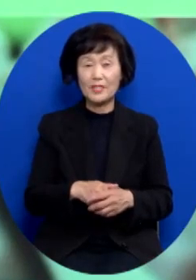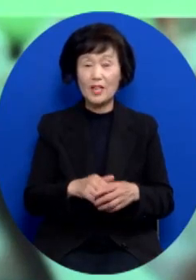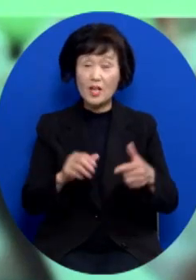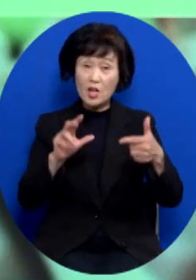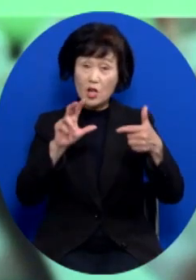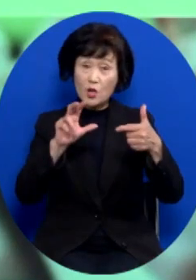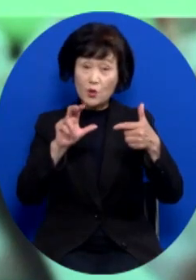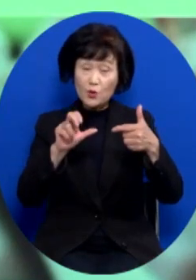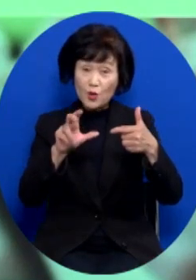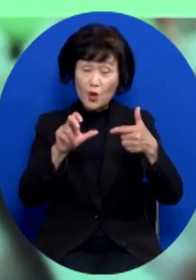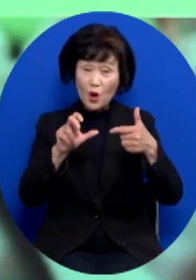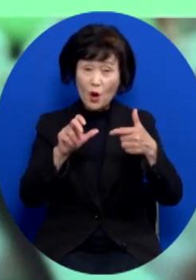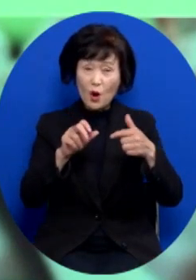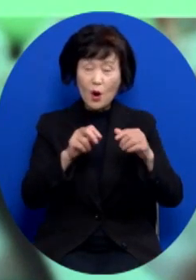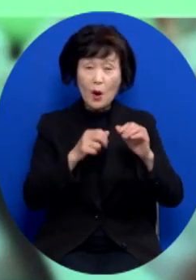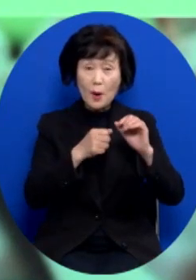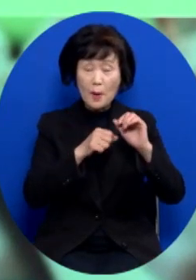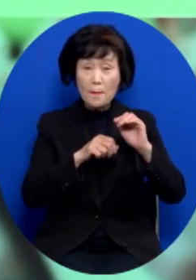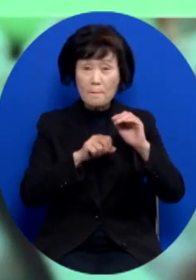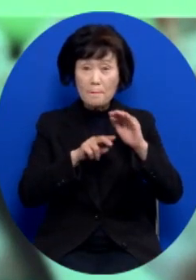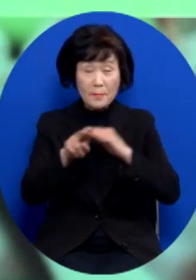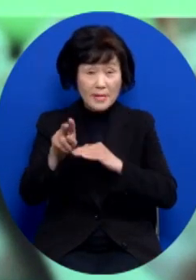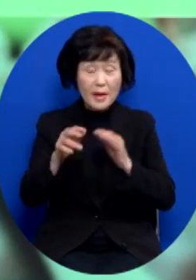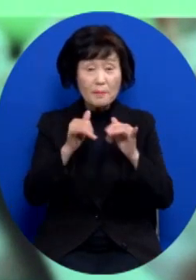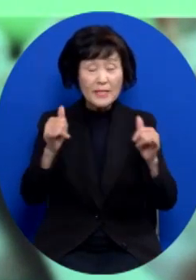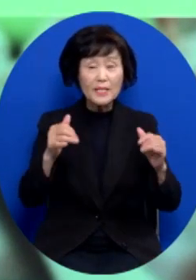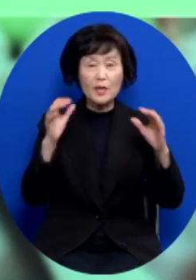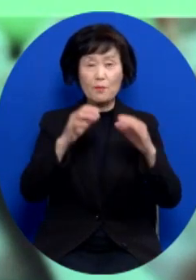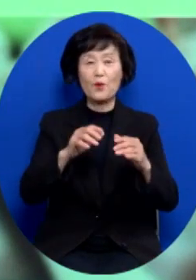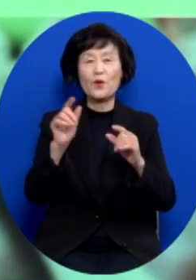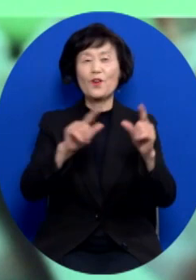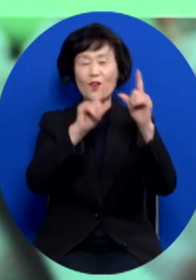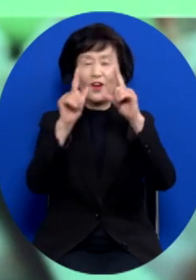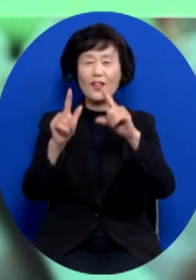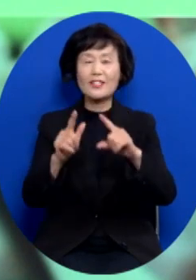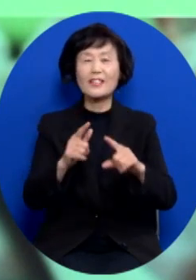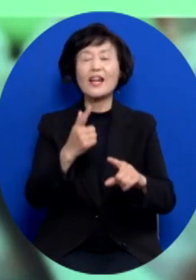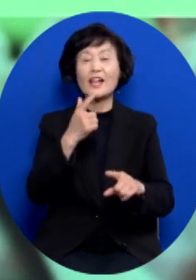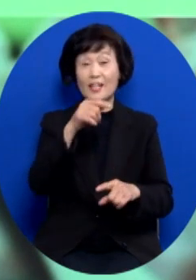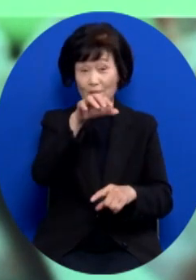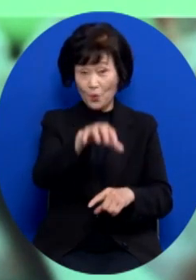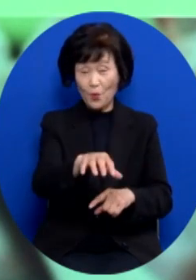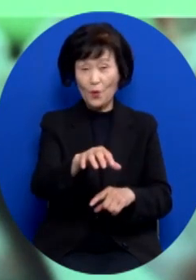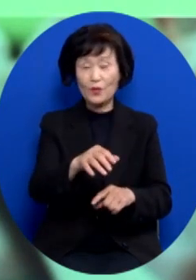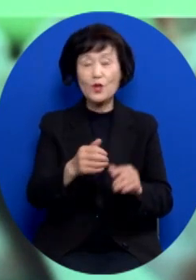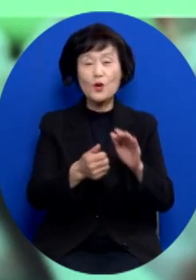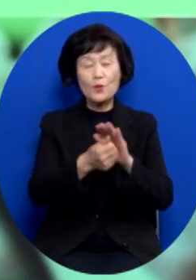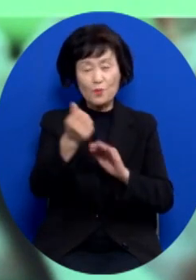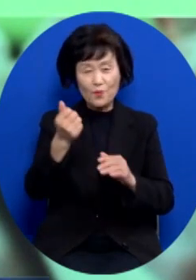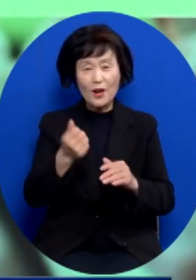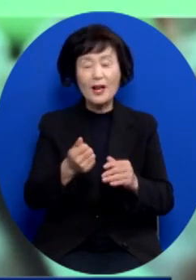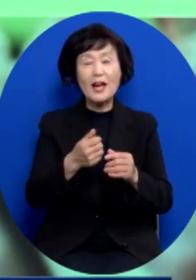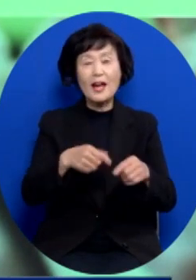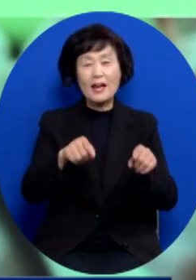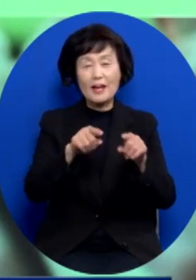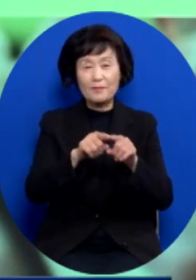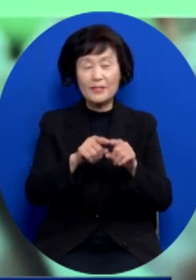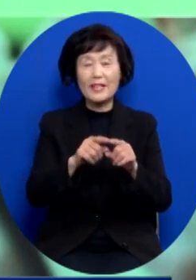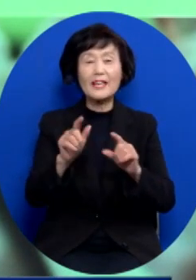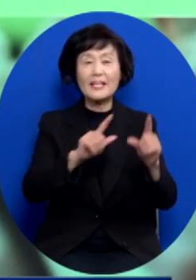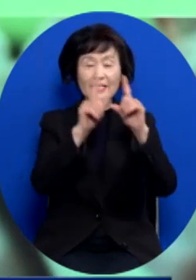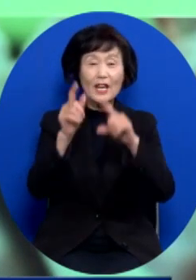6.25 피난민들이 모여 살던 경기도 수원시 지동 이곳에 꿈과 희망을 나누며 예수님의 사랑을 전했던